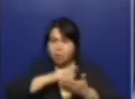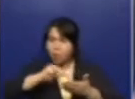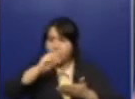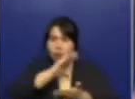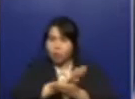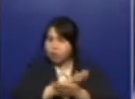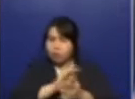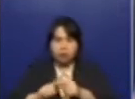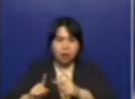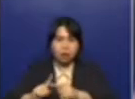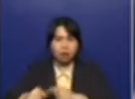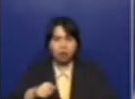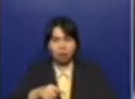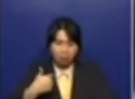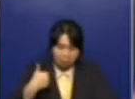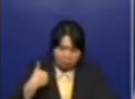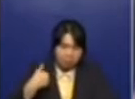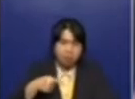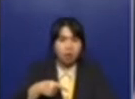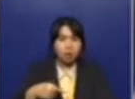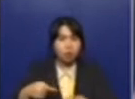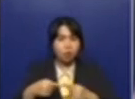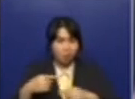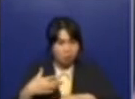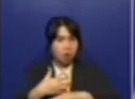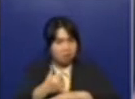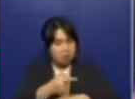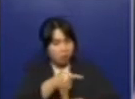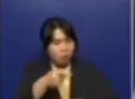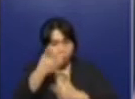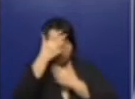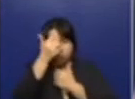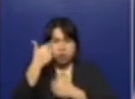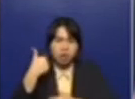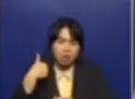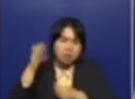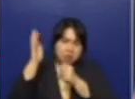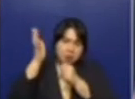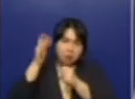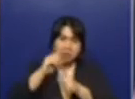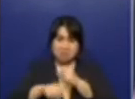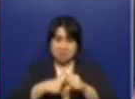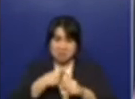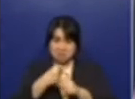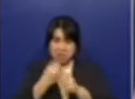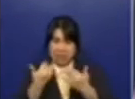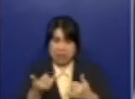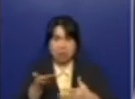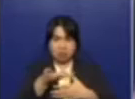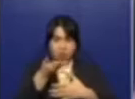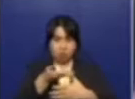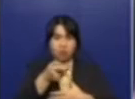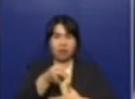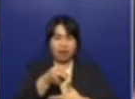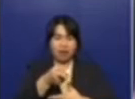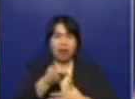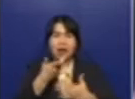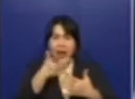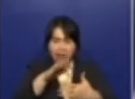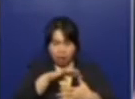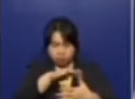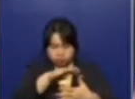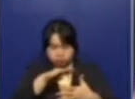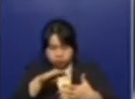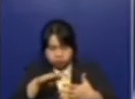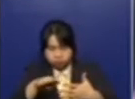แสดงความคิดเห็นทางด้านการเมืองอย่างต่อเนื่องตั้งแต่ต้นปีเป็นต้นมาหลังจากนั้นในช่วงที่มีสถาน